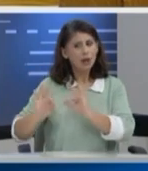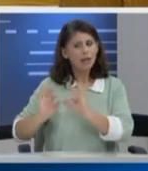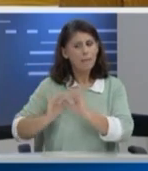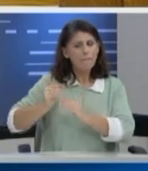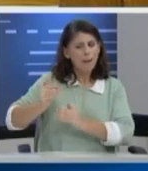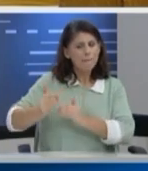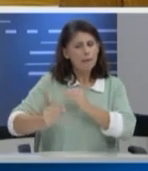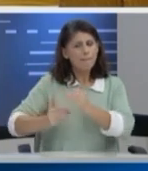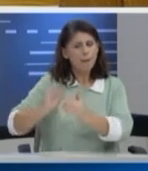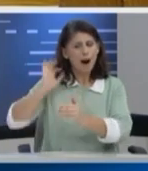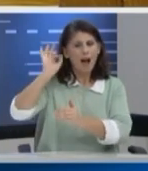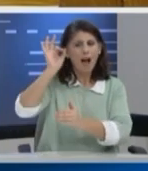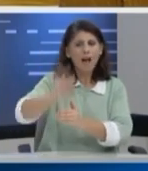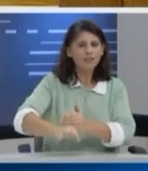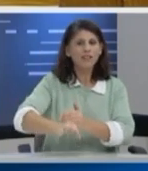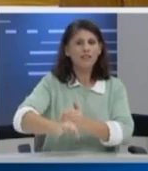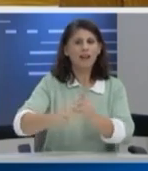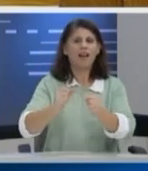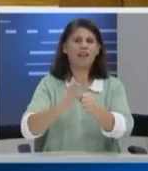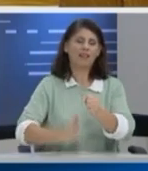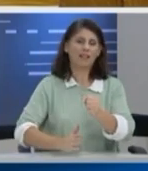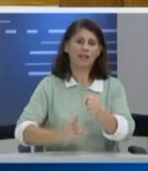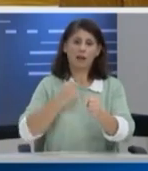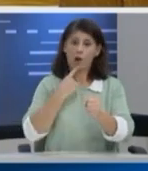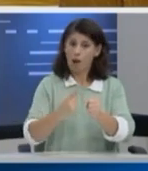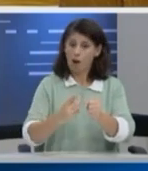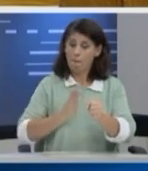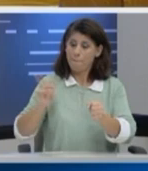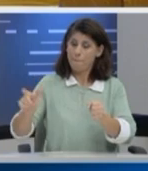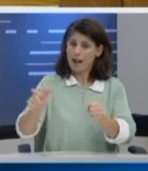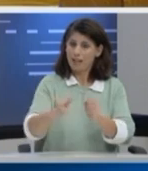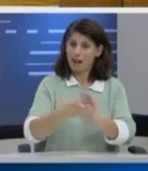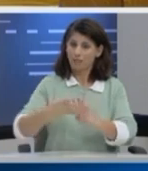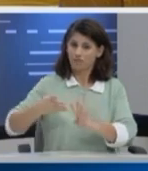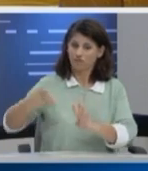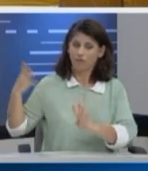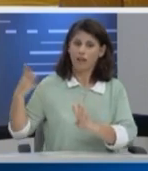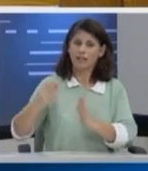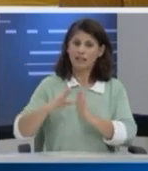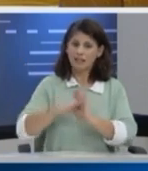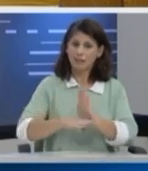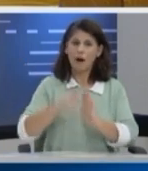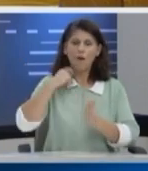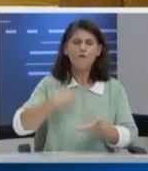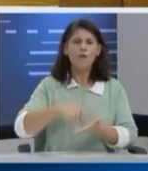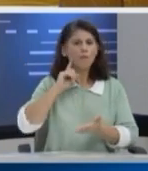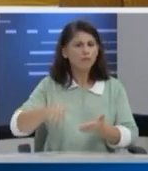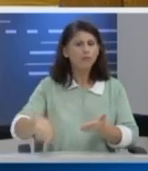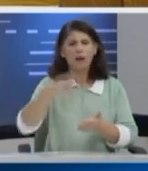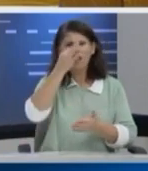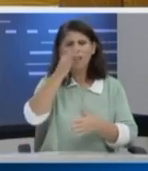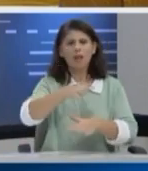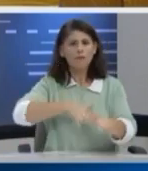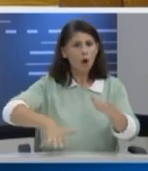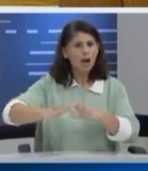χρεοκοπία. Και αναφέρομαι στο πελατειακό σύστημα, στη γενικευμένη φοροδιαφυγή, τη γενικευμένη